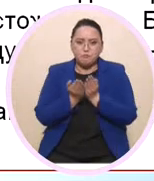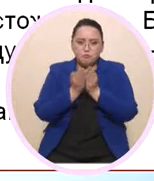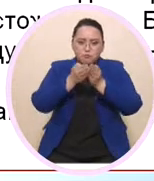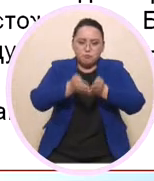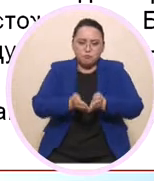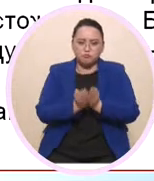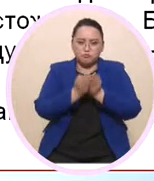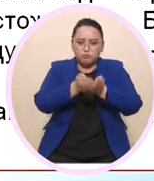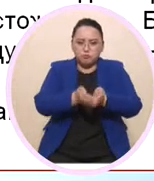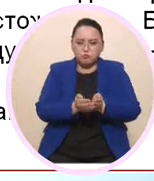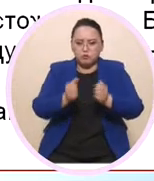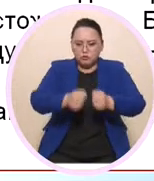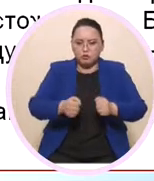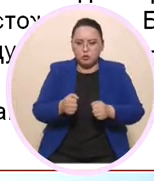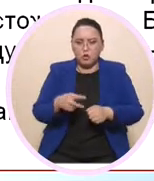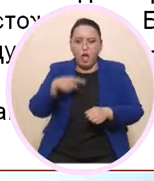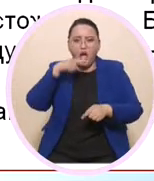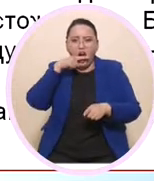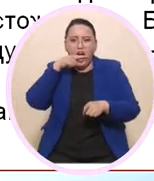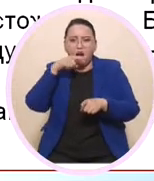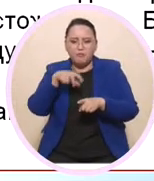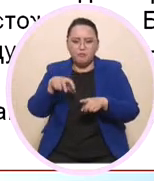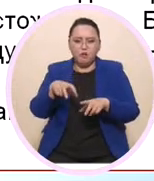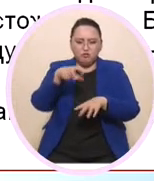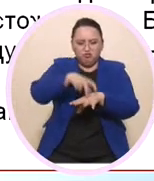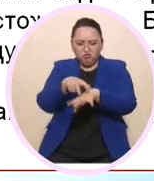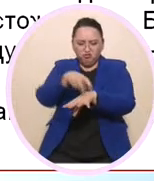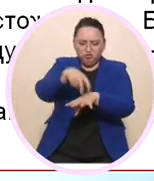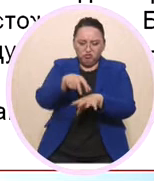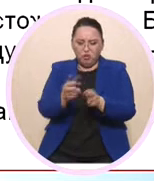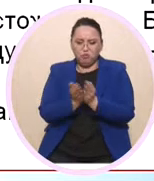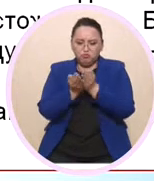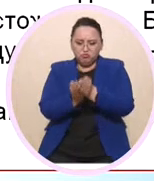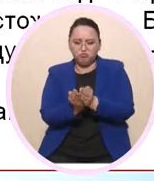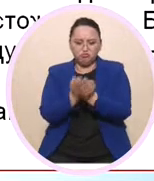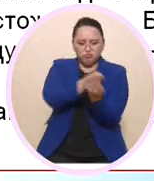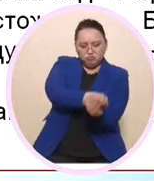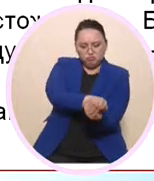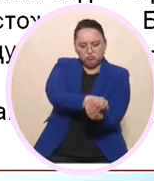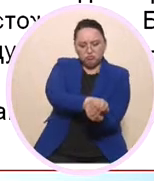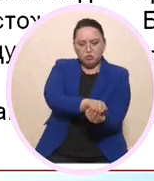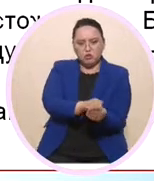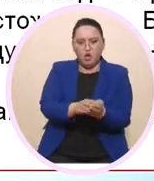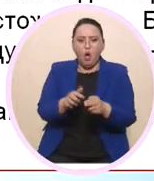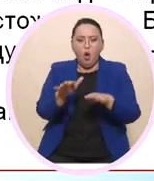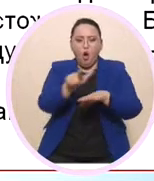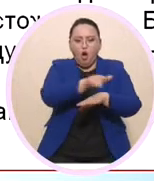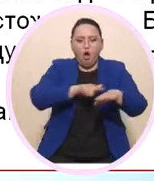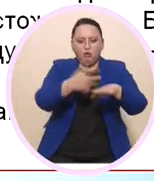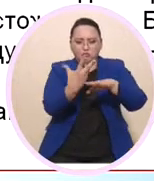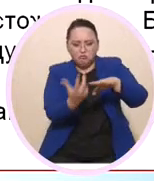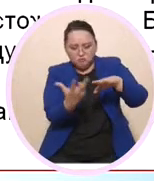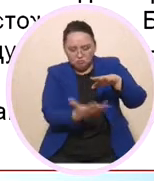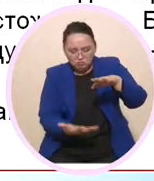морж тургн завхчиж бид ч нүд ирэмхийн зур усанд живэн цацаж агаард буундуу тасхийн